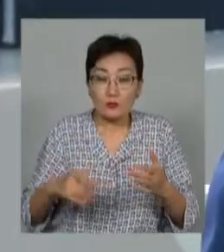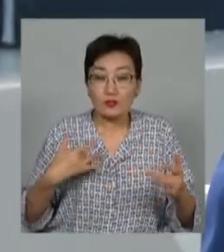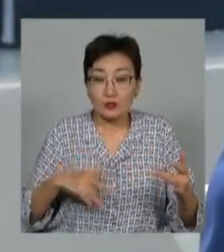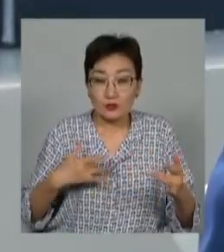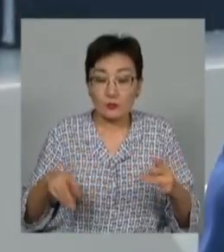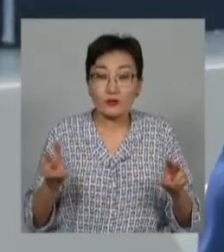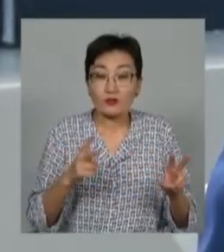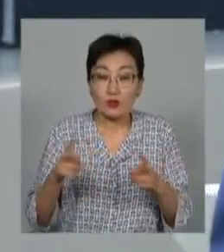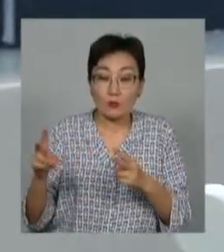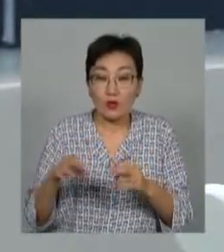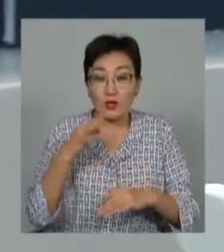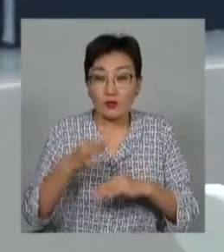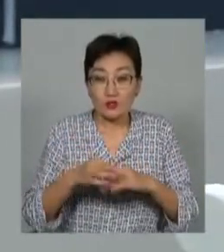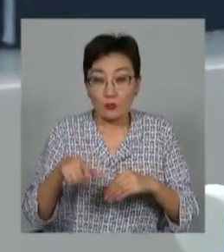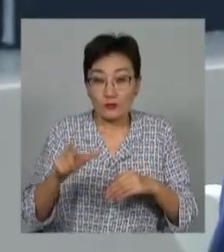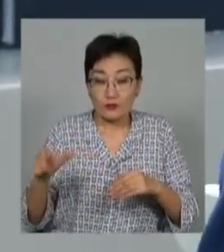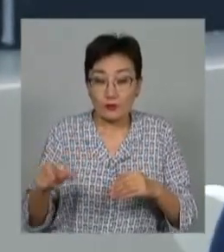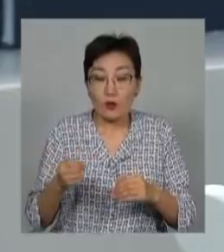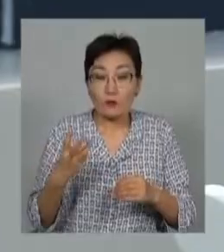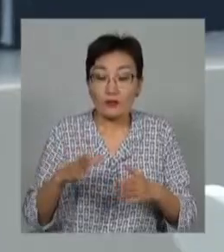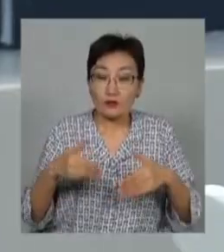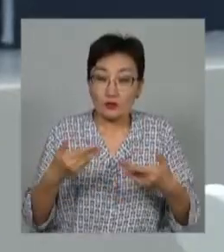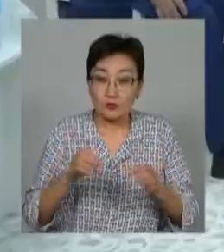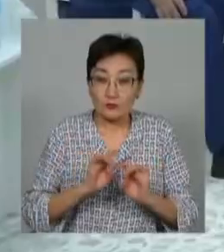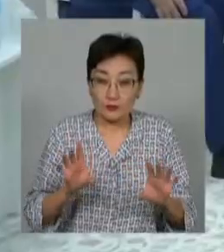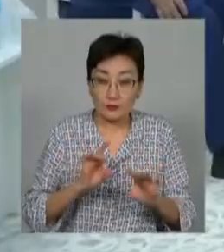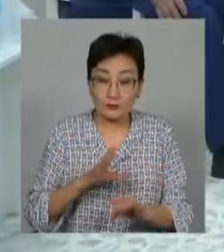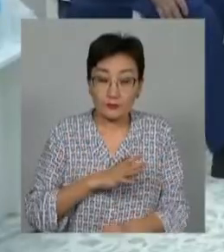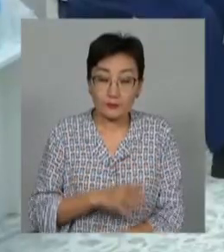төгіп ән айтқан жастар жауапты тұлғаларға бірқатар ұсыныстарын да жеткізді.